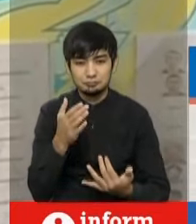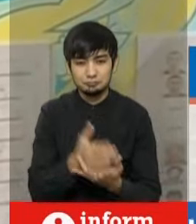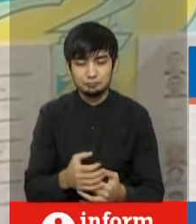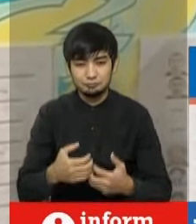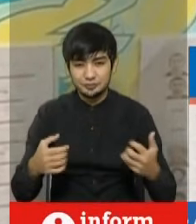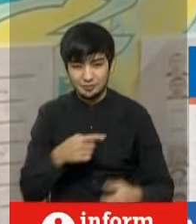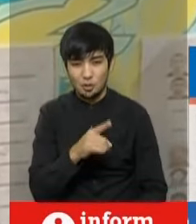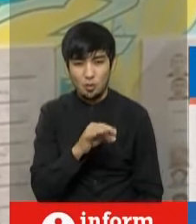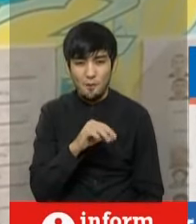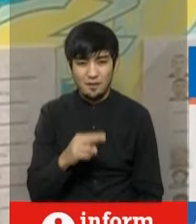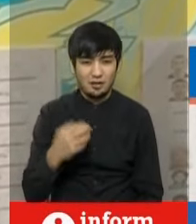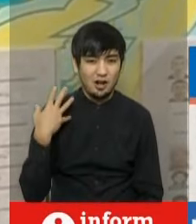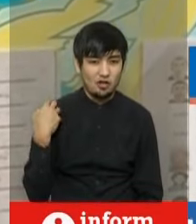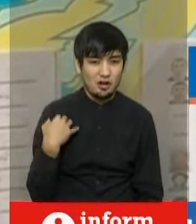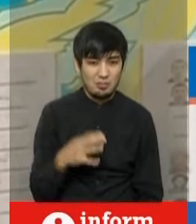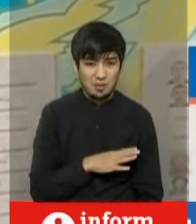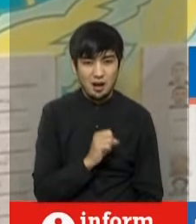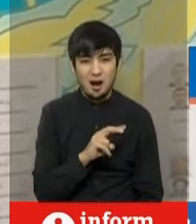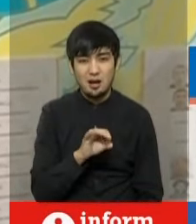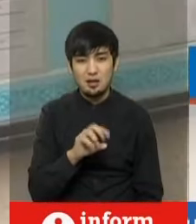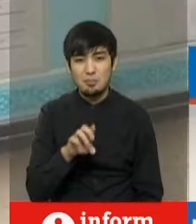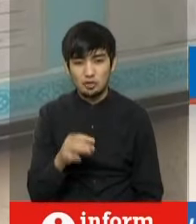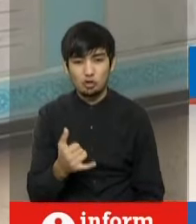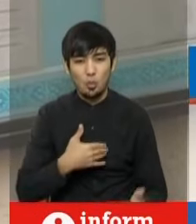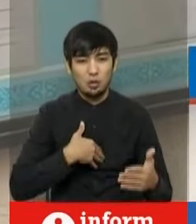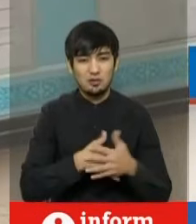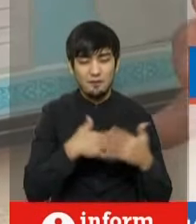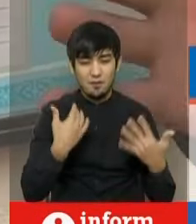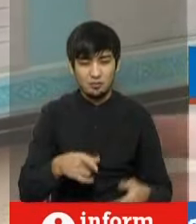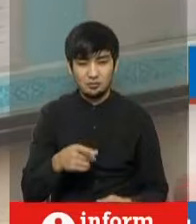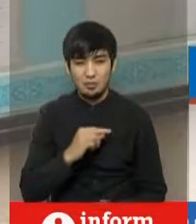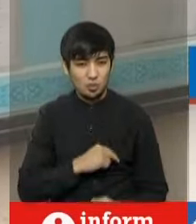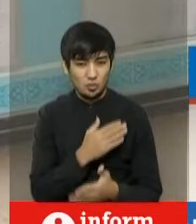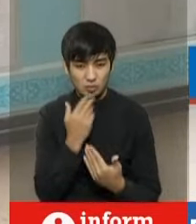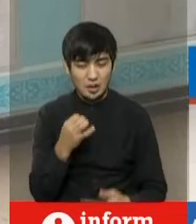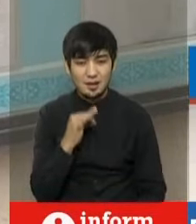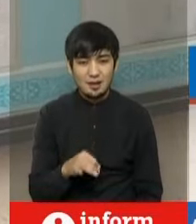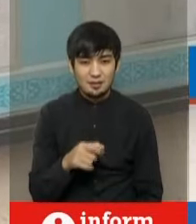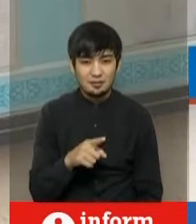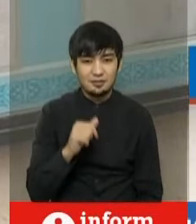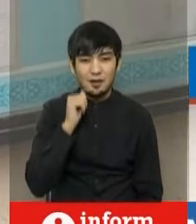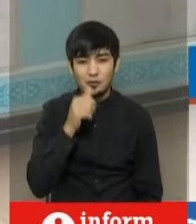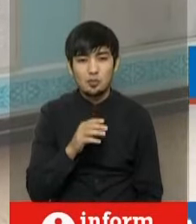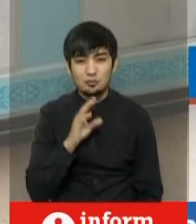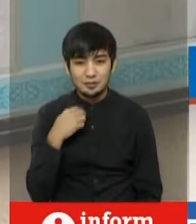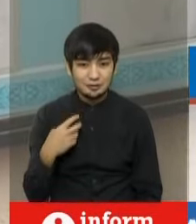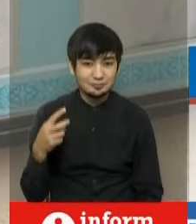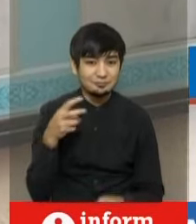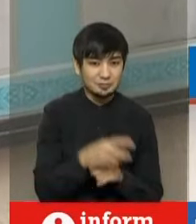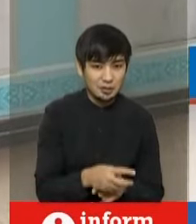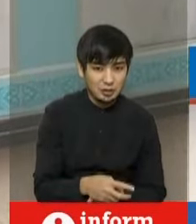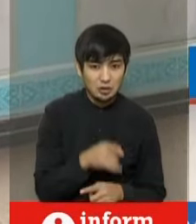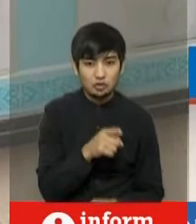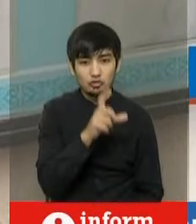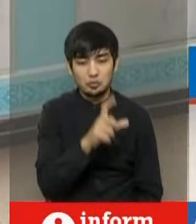деген азамат осы робуды да атыстап берді қазір. Үйіне келсек қараңғы болып кетеді. Ертең азында келіңіздер дейді. Азында барсақ ол